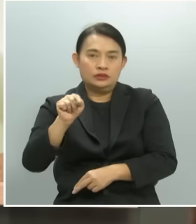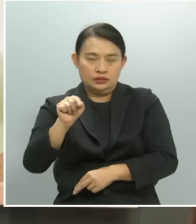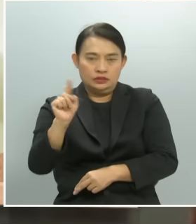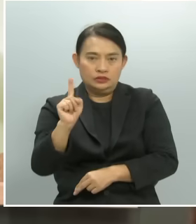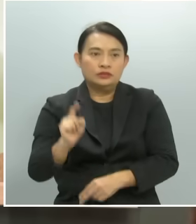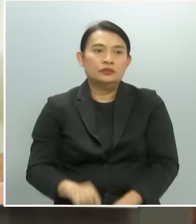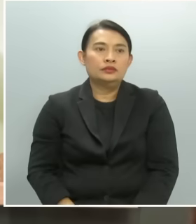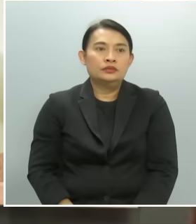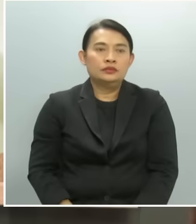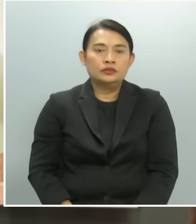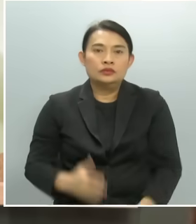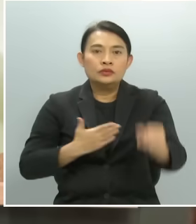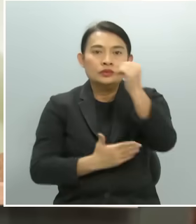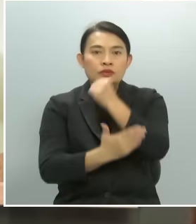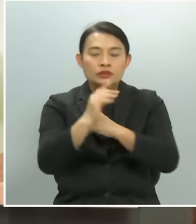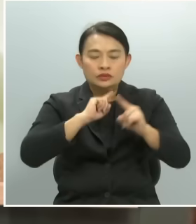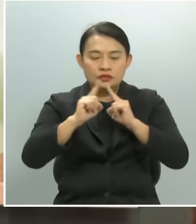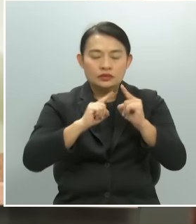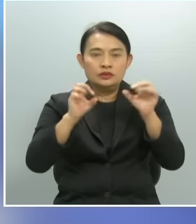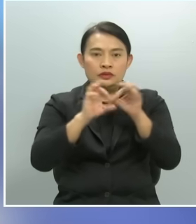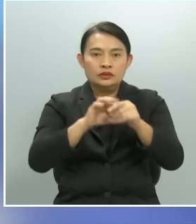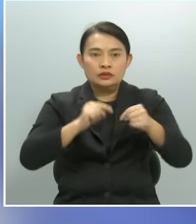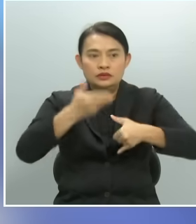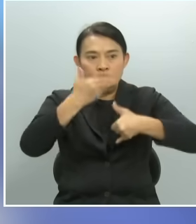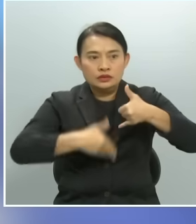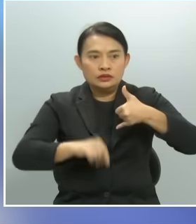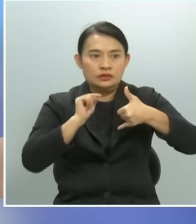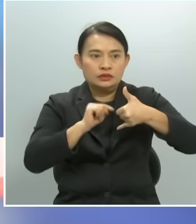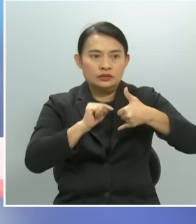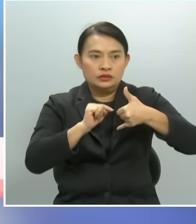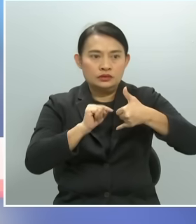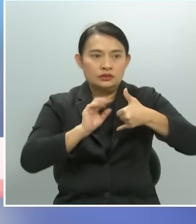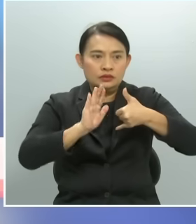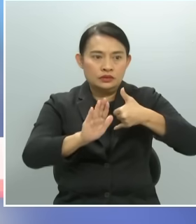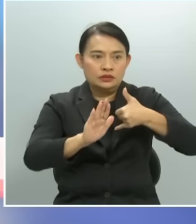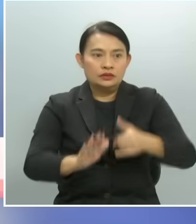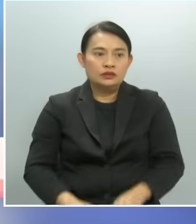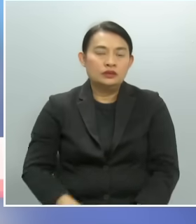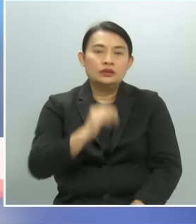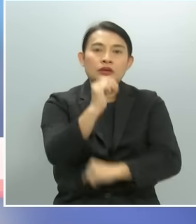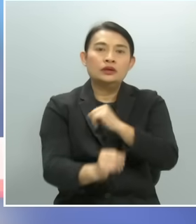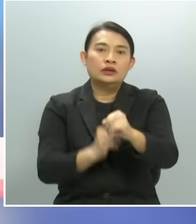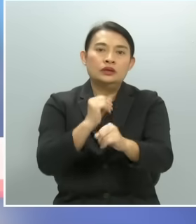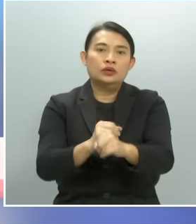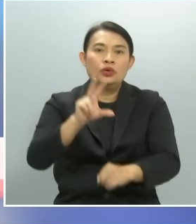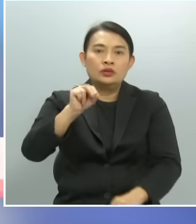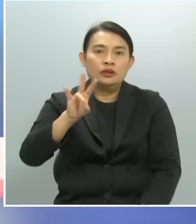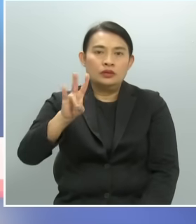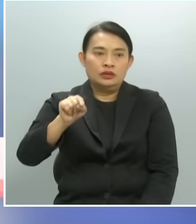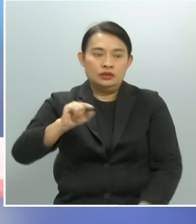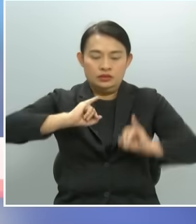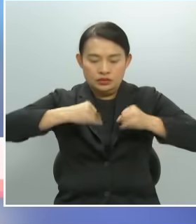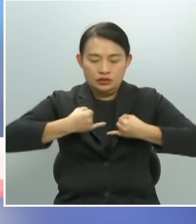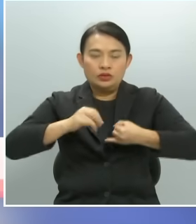นะฮะก็ได้มีโอกาสพูดคุยกับทางฝั่งของคุณธนวินคำสอนแกอายุ 37ปีนะครับเป็นเจ้าของโพสต์แกบอกว่า